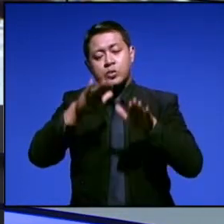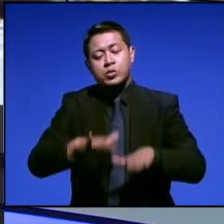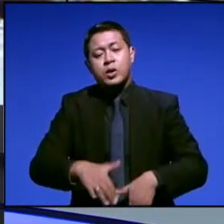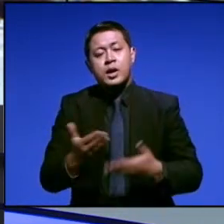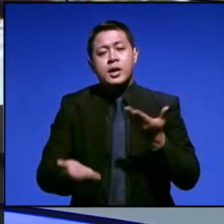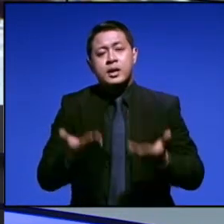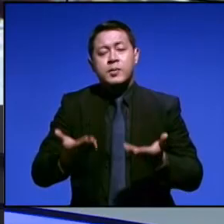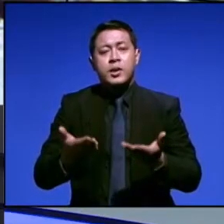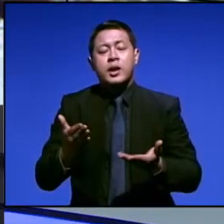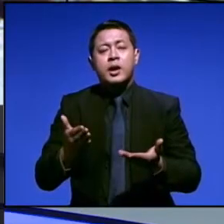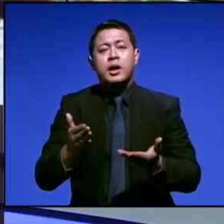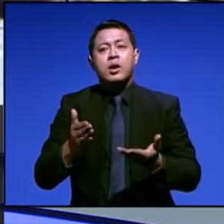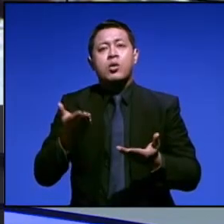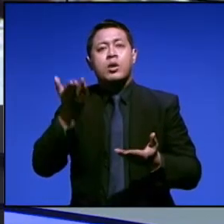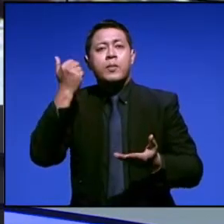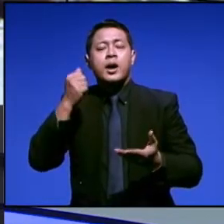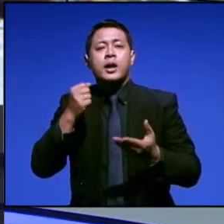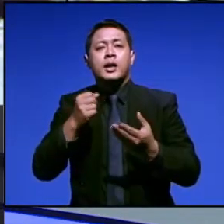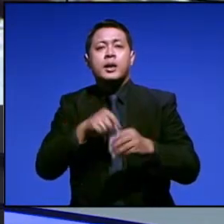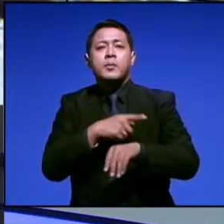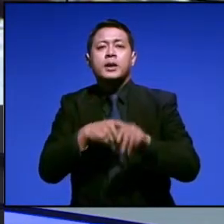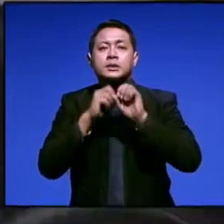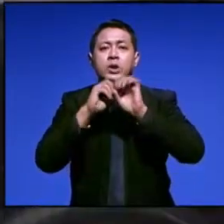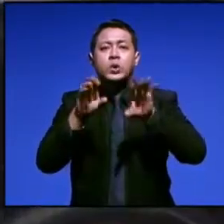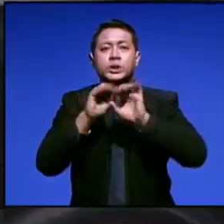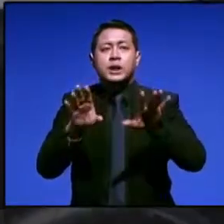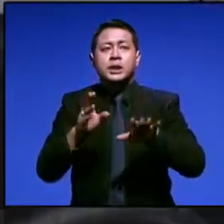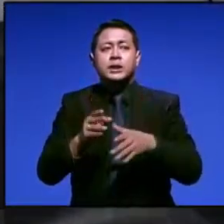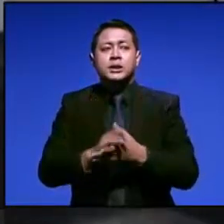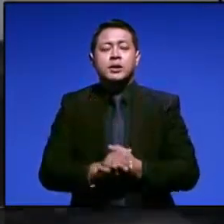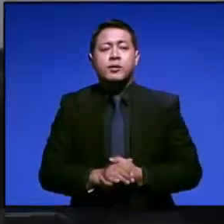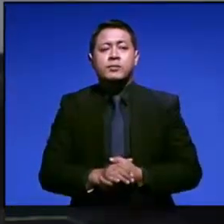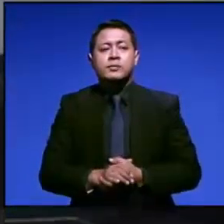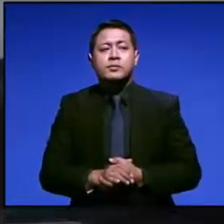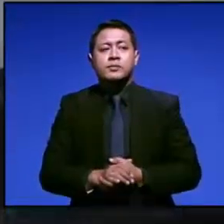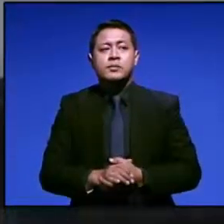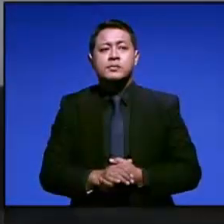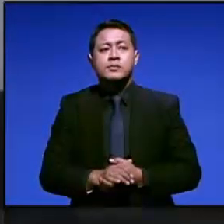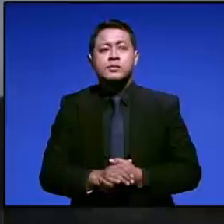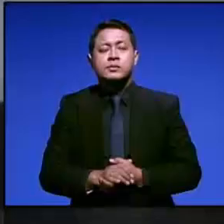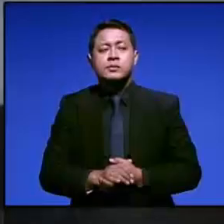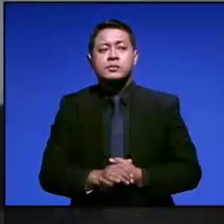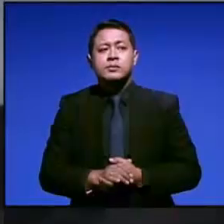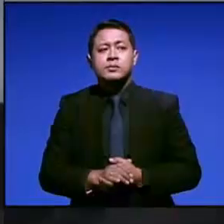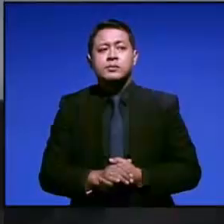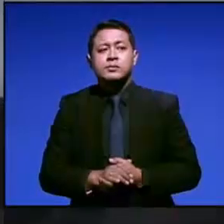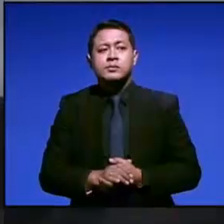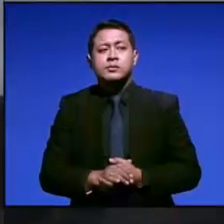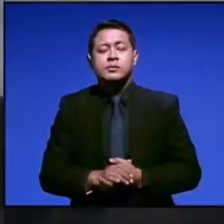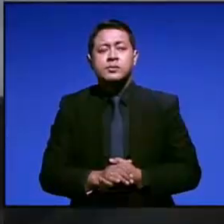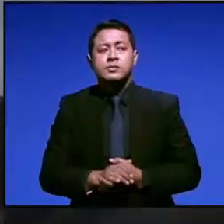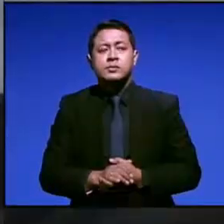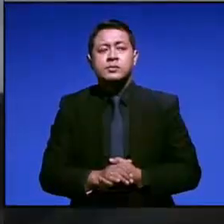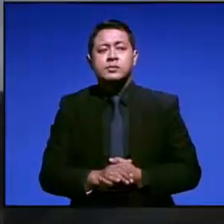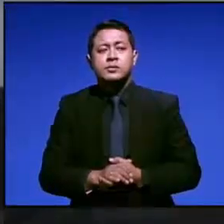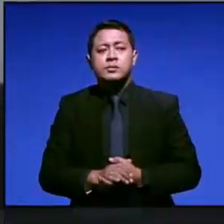jika dibandingkan dengan masa sosialisasi pekan lalu. Mengganti. Ini kan di jalannya kan masih habis-habis. Iya.